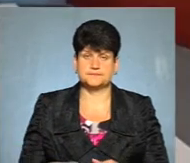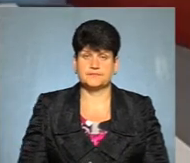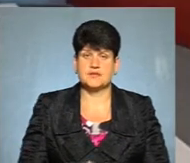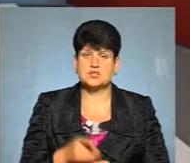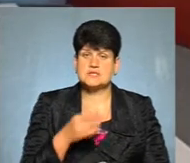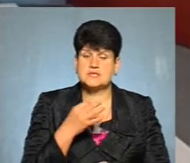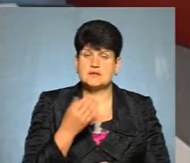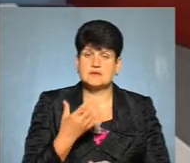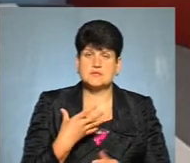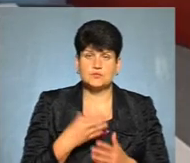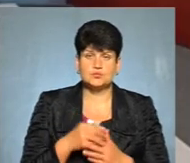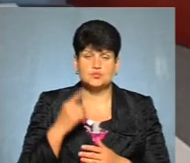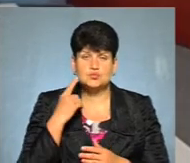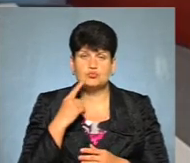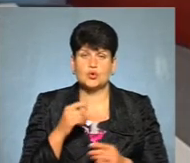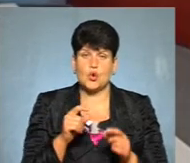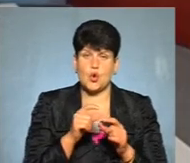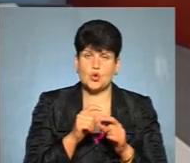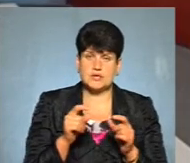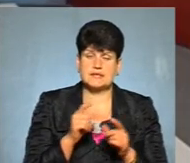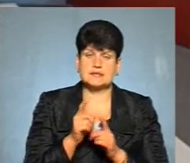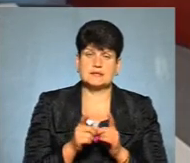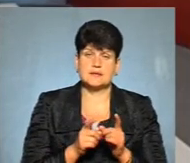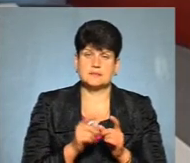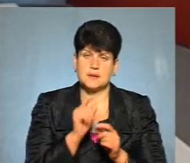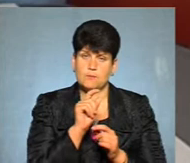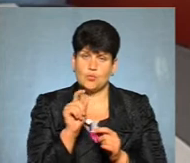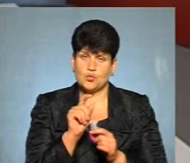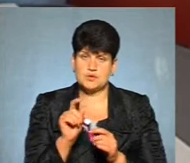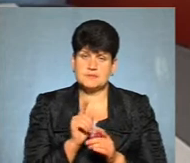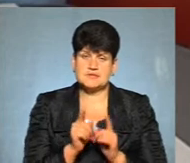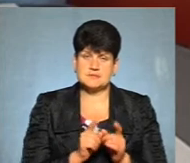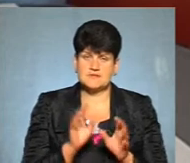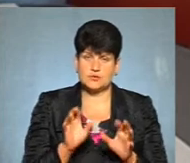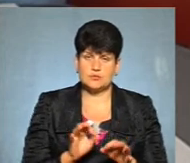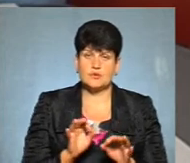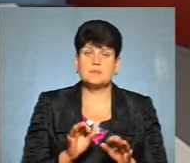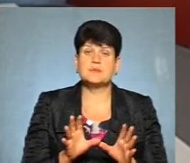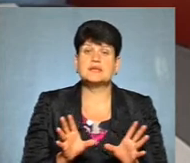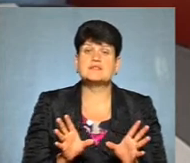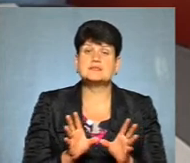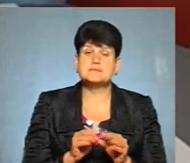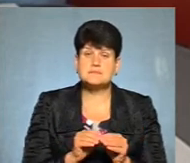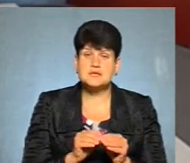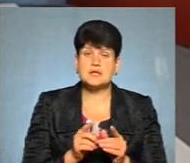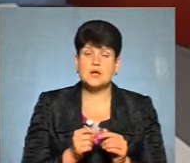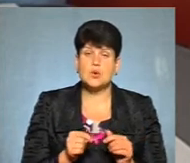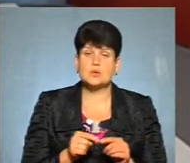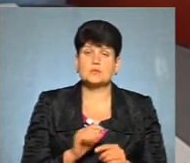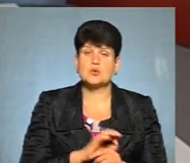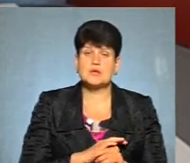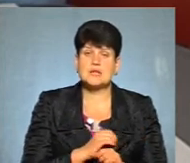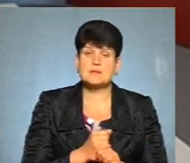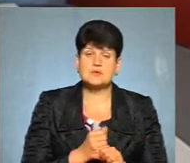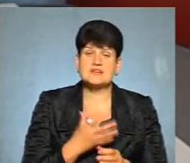свою позицію і конкретними пунктами змін до цього законопроекту? Звичайно. Ми навіть спільний представницький орган профспілок